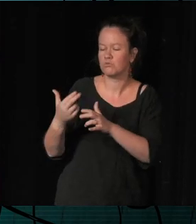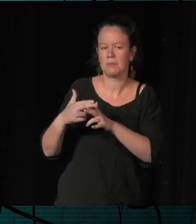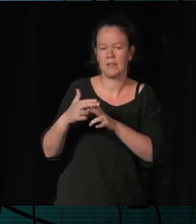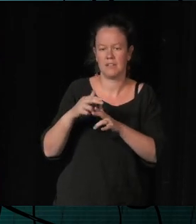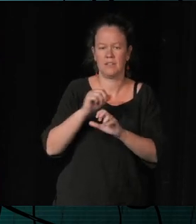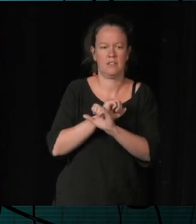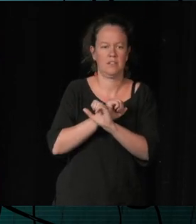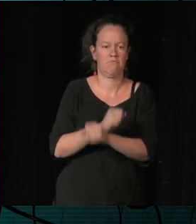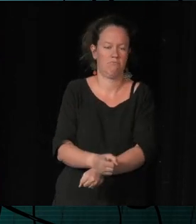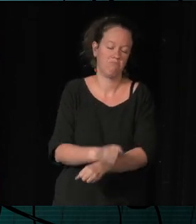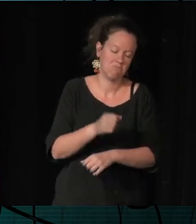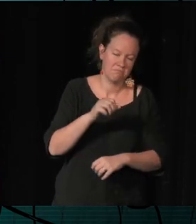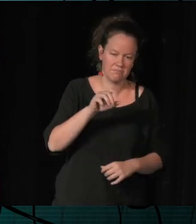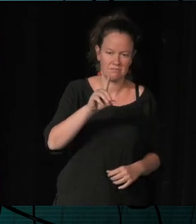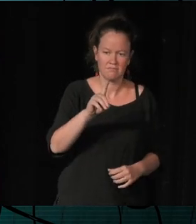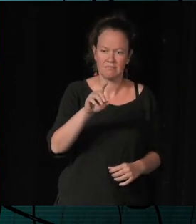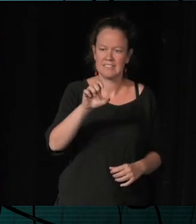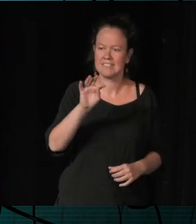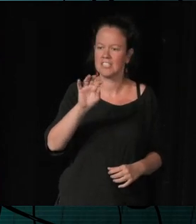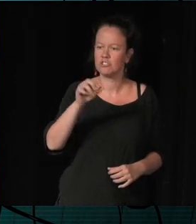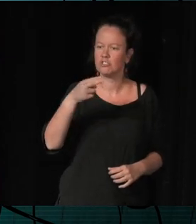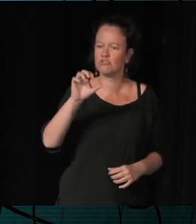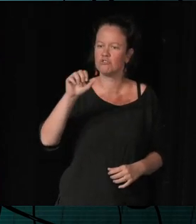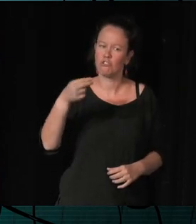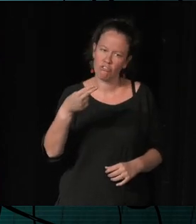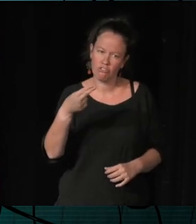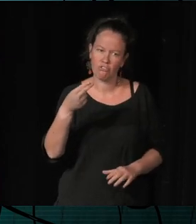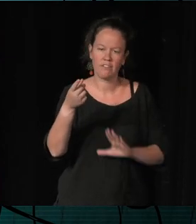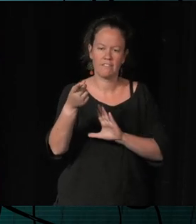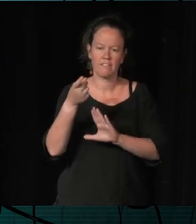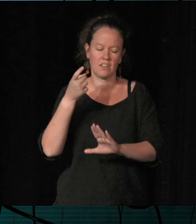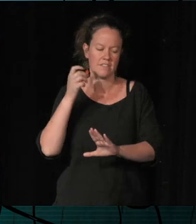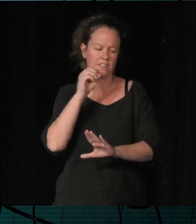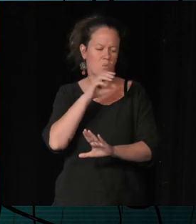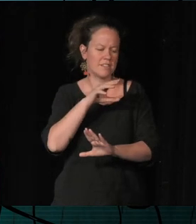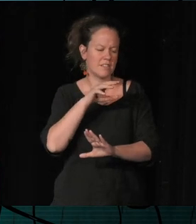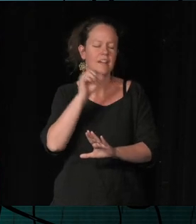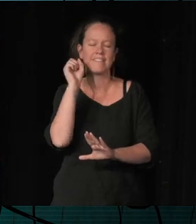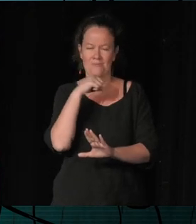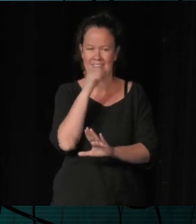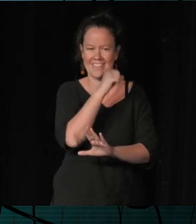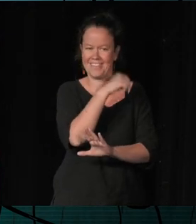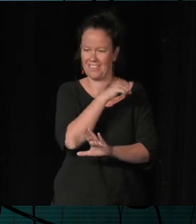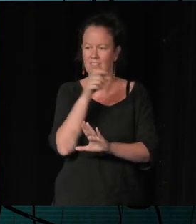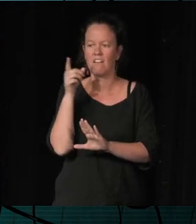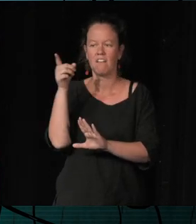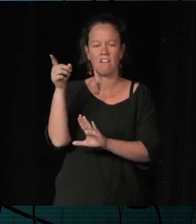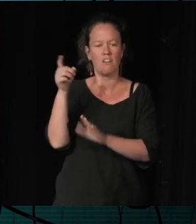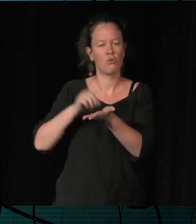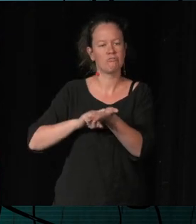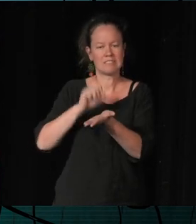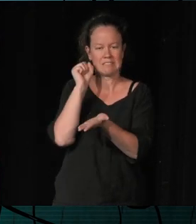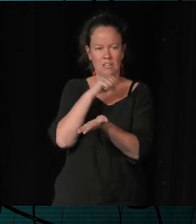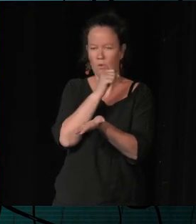visuel en régie, s'il vous plaît, qui est donc un jeu d'horreur taïwanais auquel vous avez peut-être joué tous les trois. Voilà. Et bon, je n'ai pas pris la